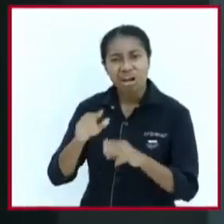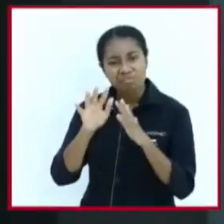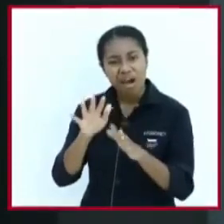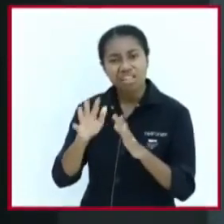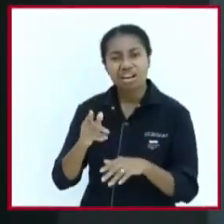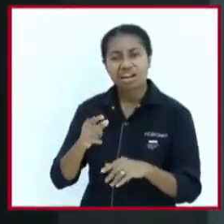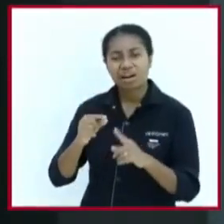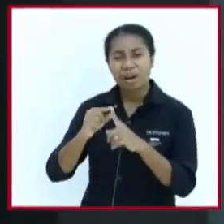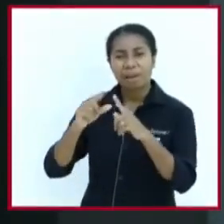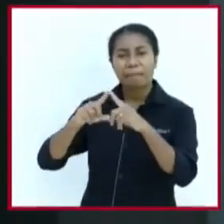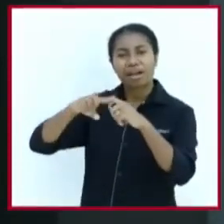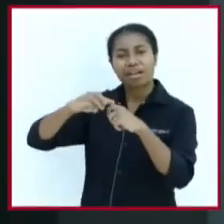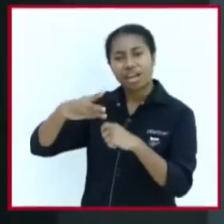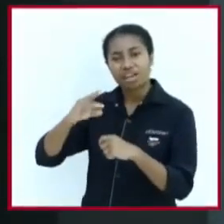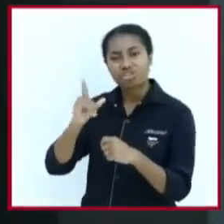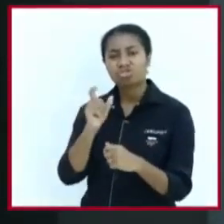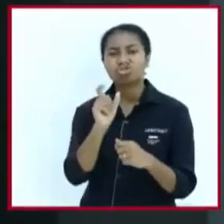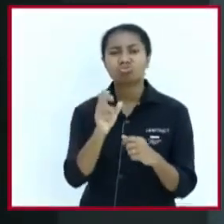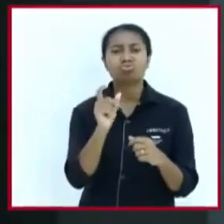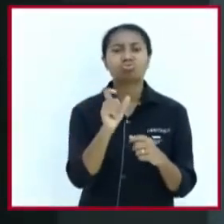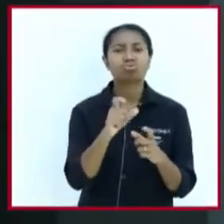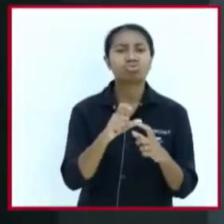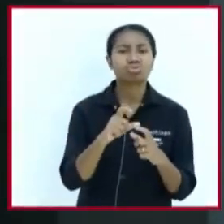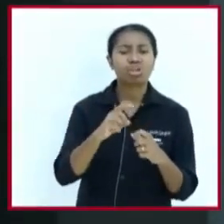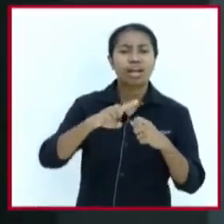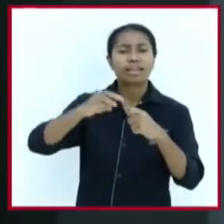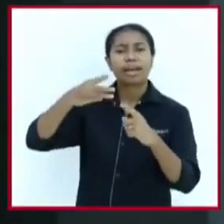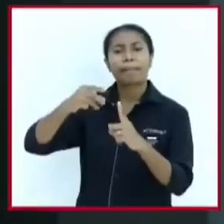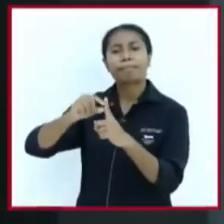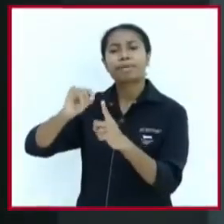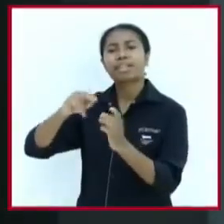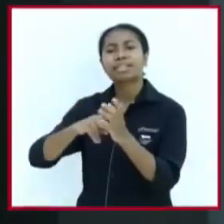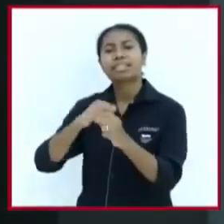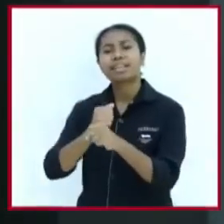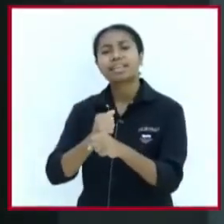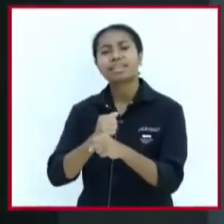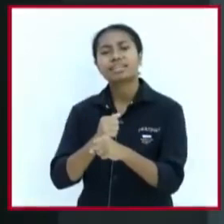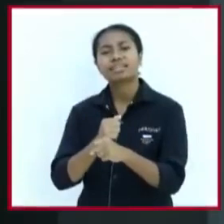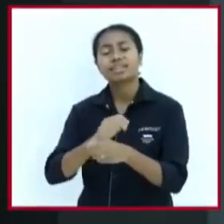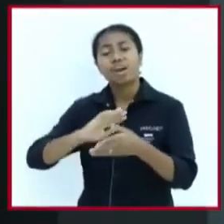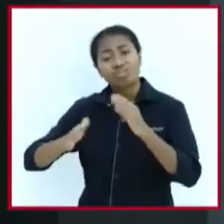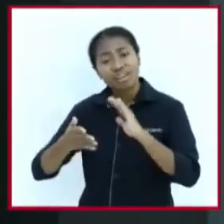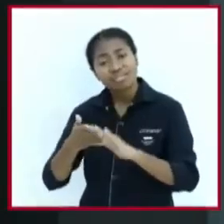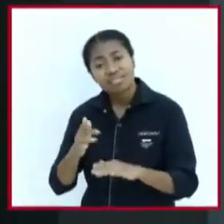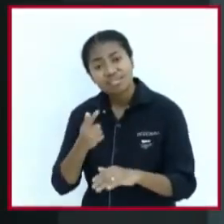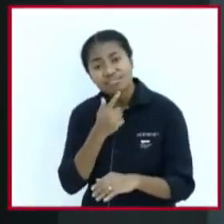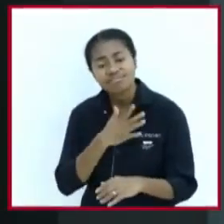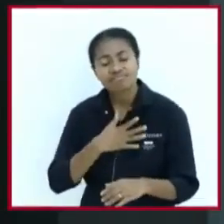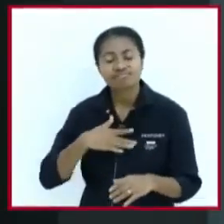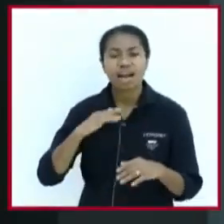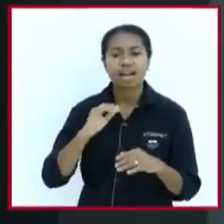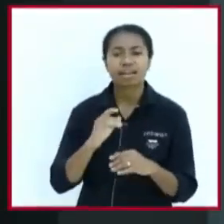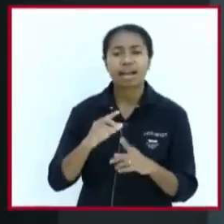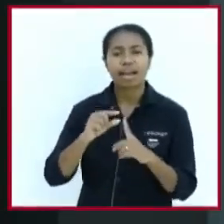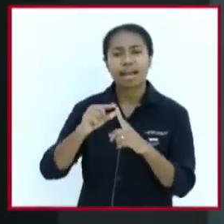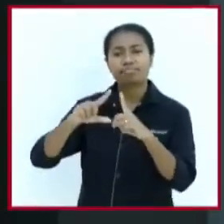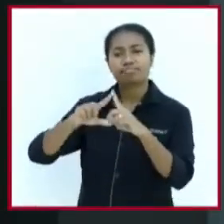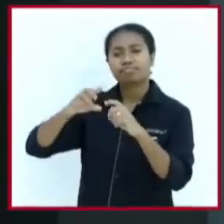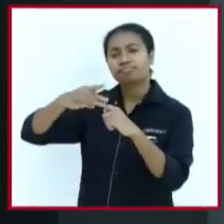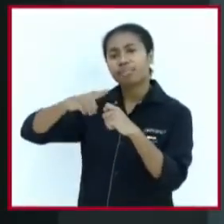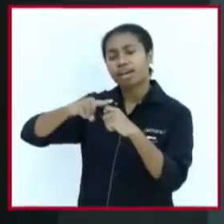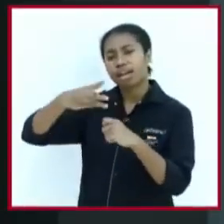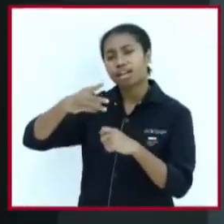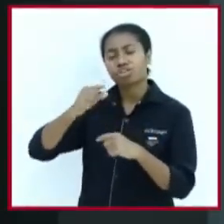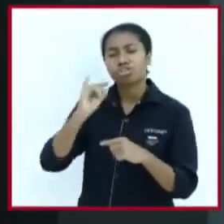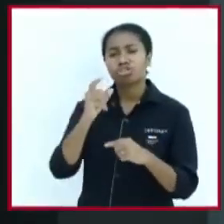pelayanan pun pakai banyak orang pakai jurus kepiting di dalam organisasi-organisasi suradipa nya udah pakai jurus kepiting Itulah sebabnya